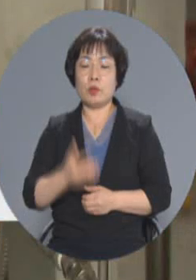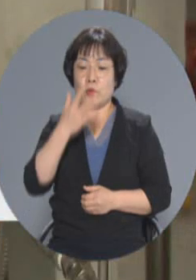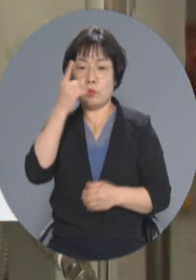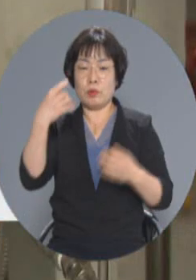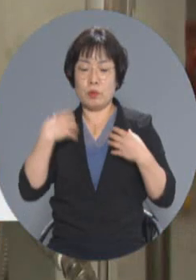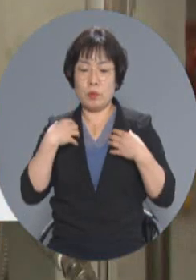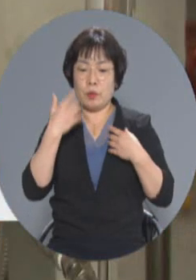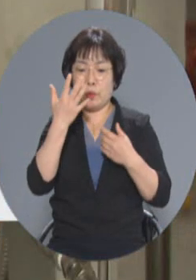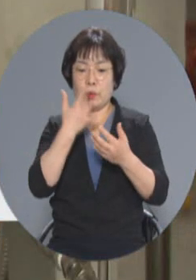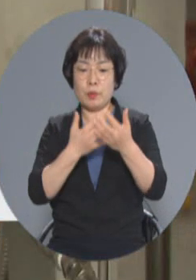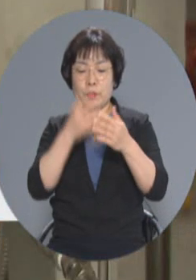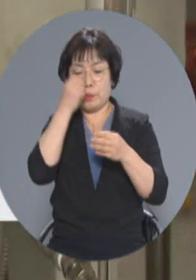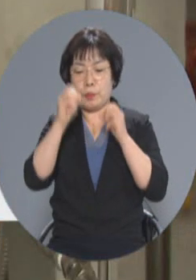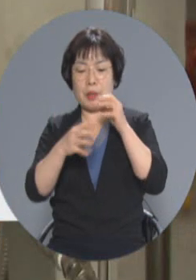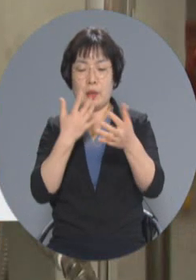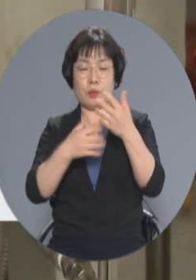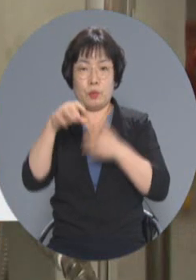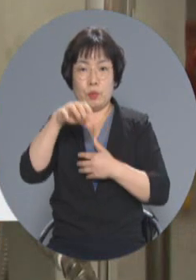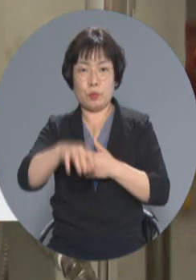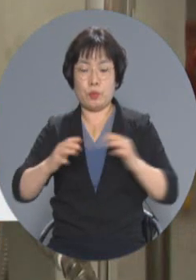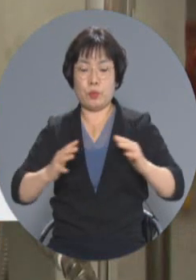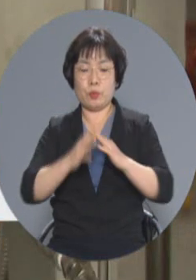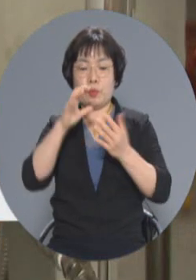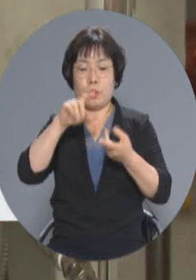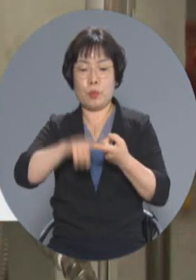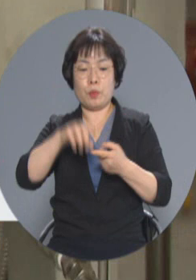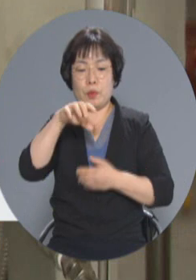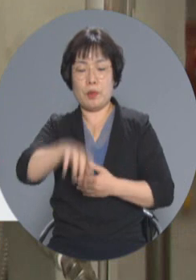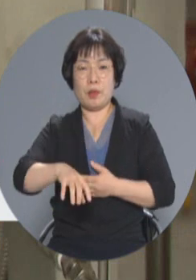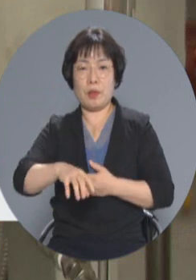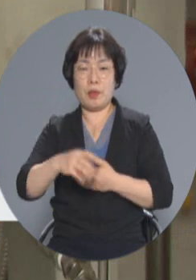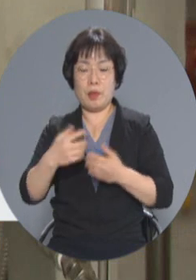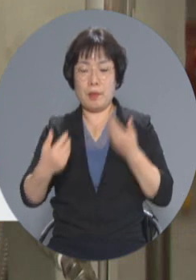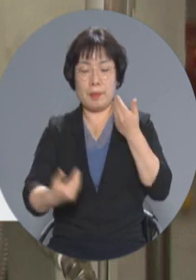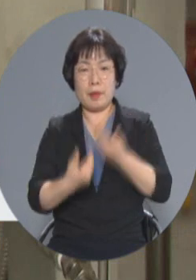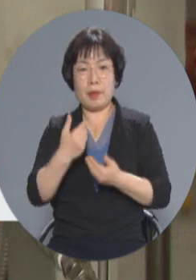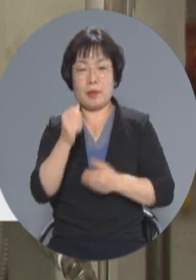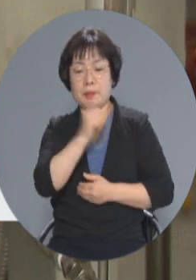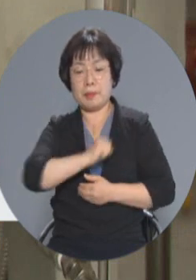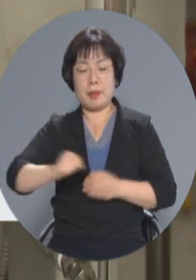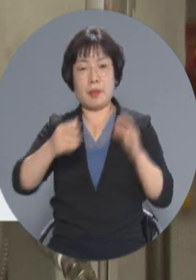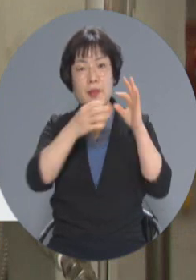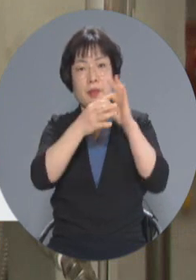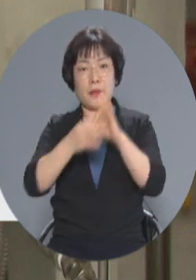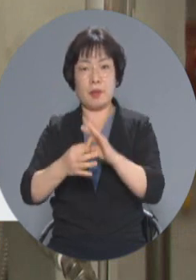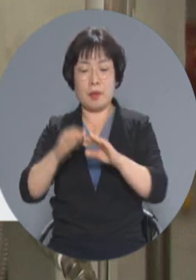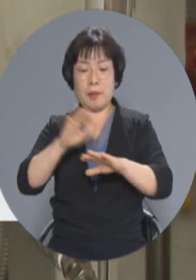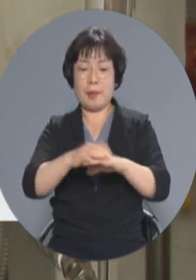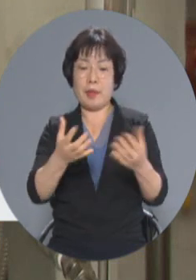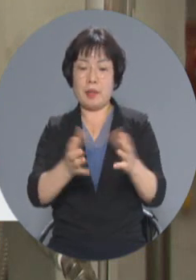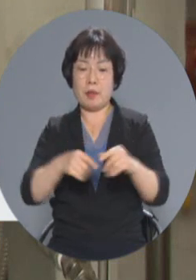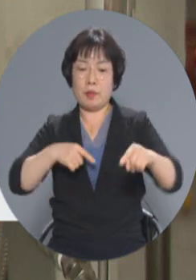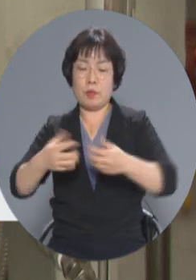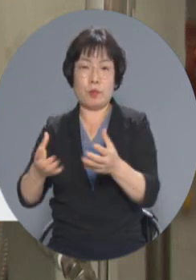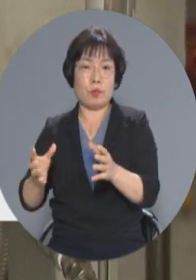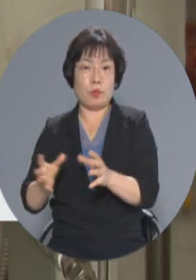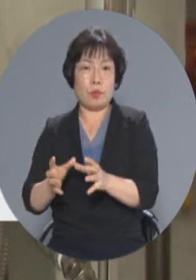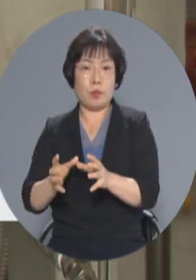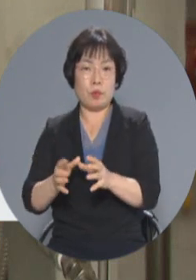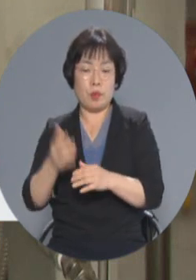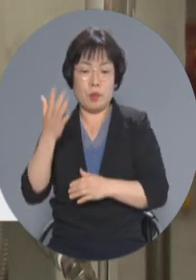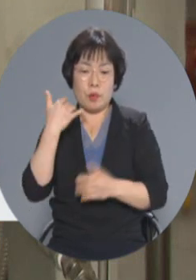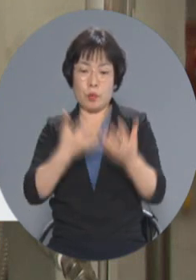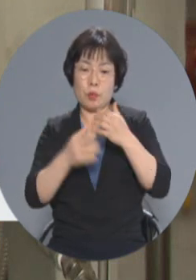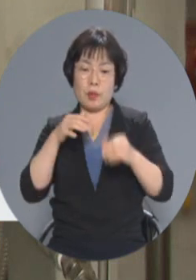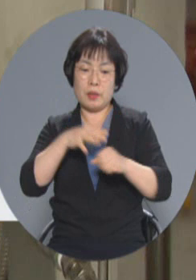순천시 쓰레기 처리 시설 건립을 둘러싼 갈등과 반발이 끊이지 않고 있는데요. 농민단체와 정치권 일각에서 기존의